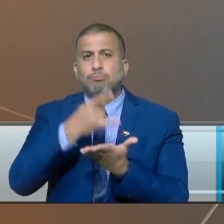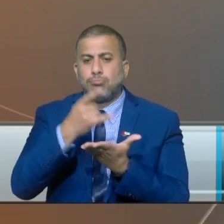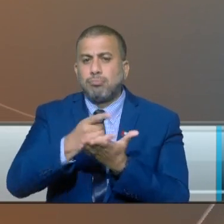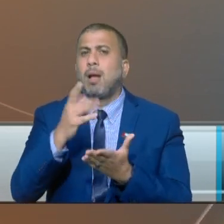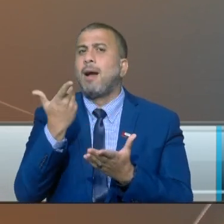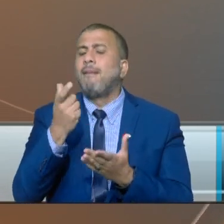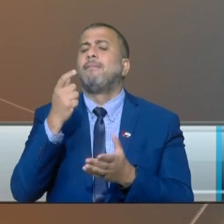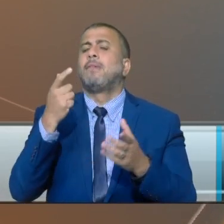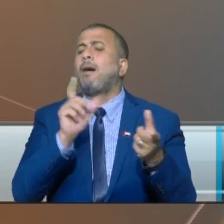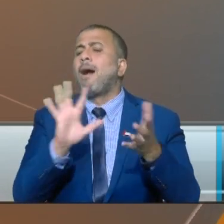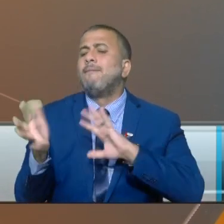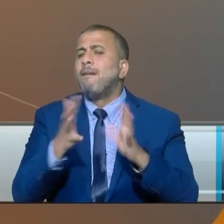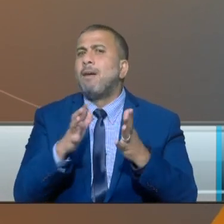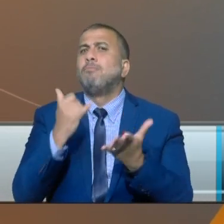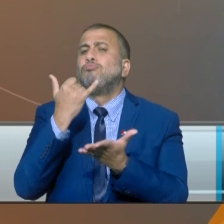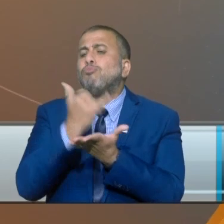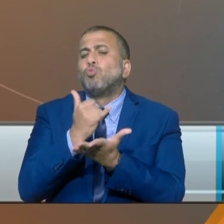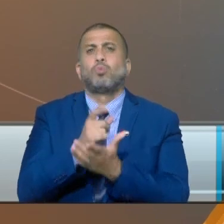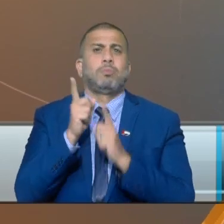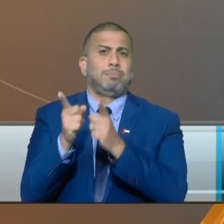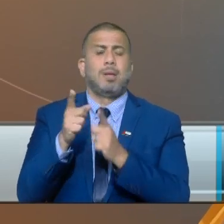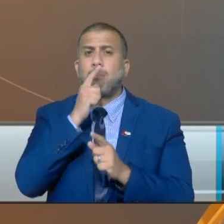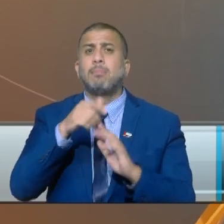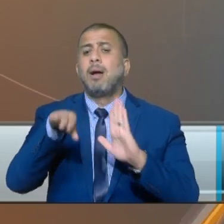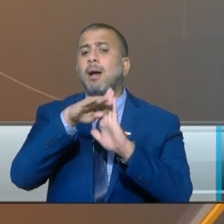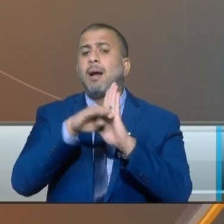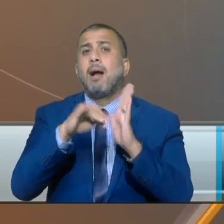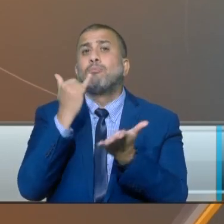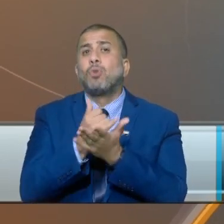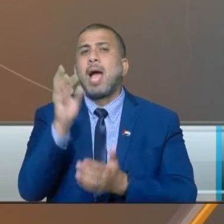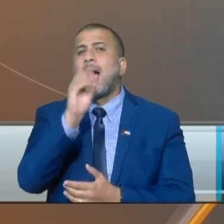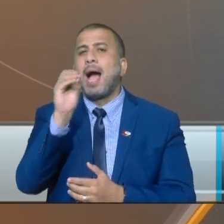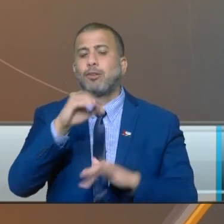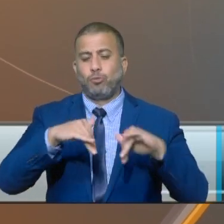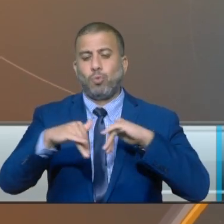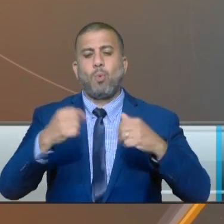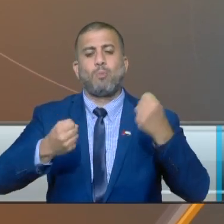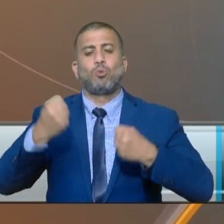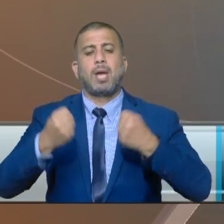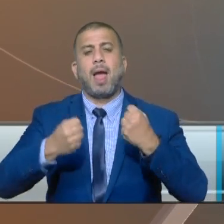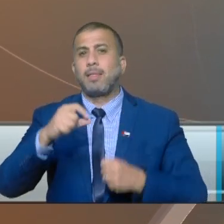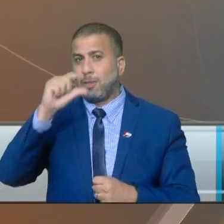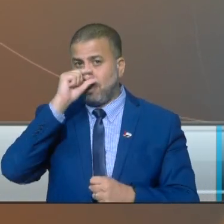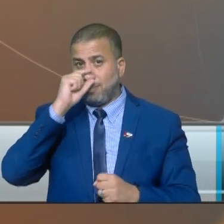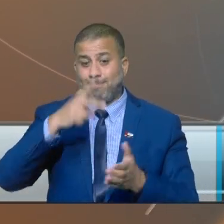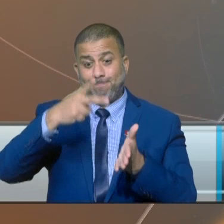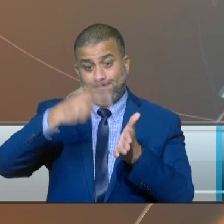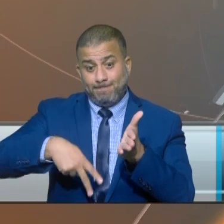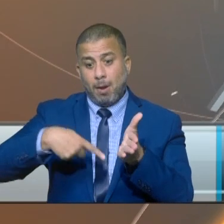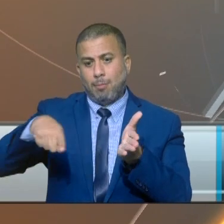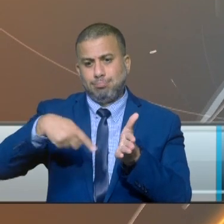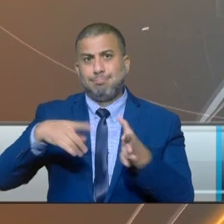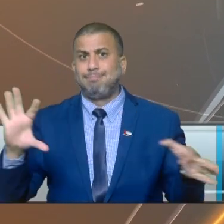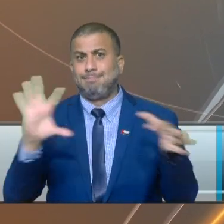وتشغيلها وحجزها وفقا لما تحدده هيئه الطرق والمواصلات في دبي بموجب عقد الامتياز